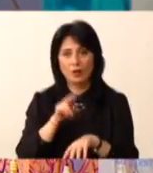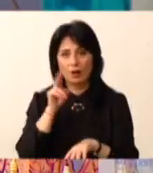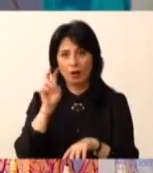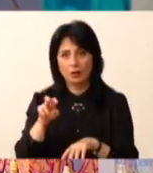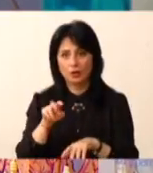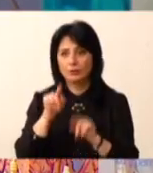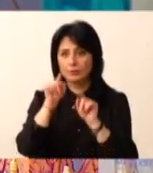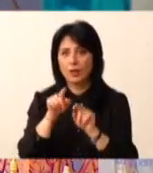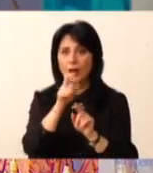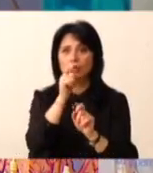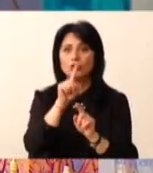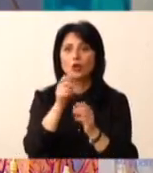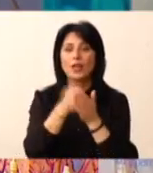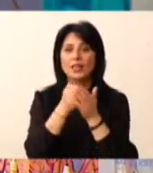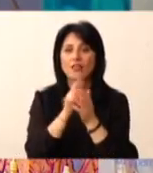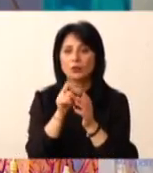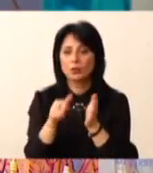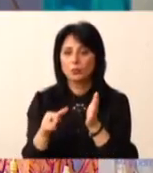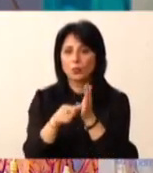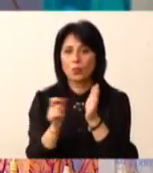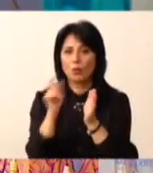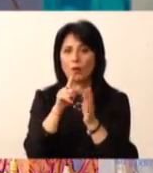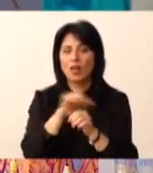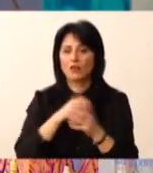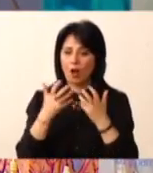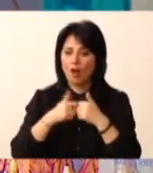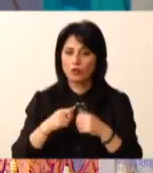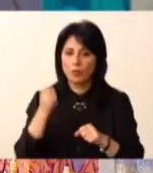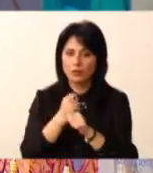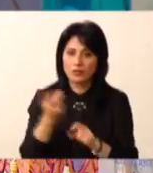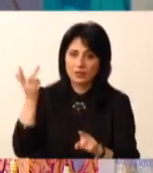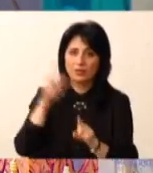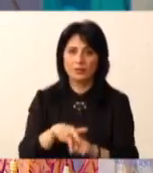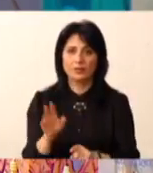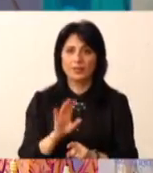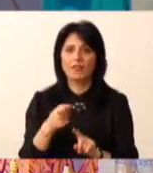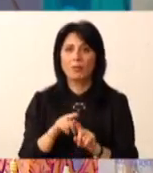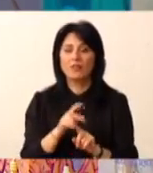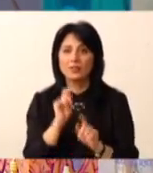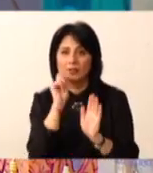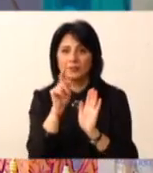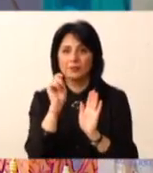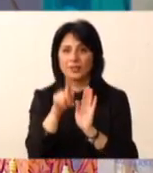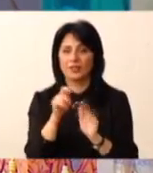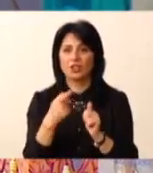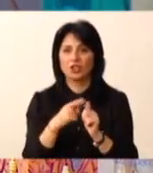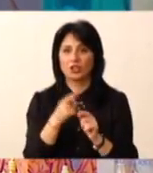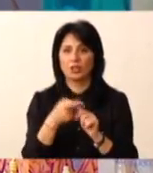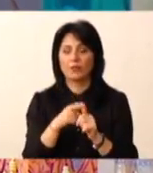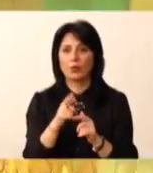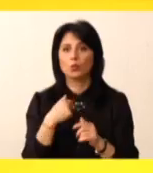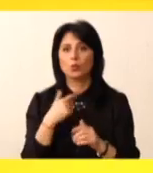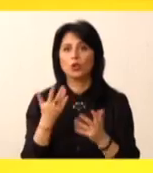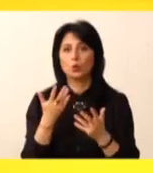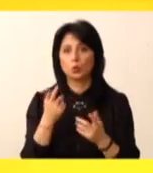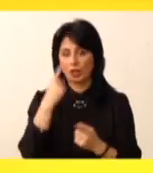ეტაპზე იქნას დასმული ის დიაგნოზი, რომელიც დაგვეხმარება დედასაც და ნაყოფსაც ავაცილოთ გარკვეული პრობლემები. თუ